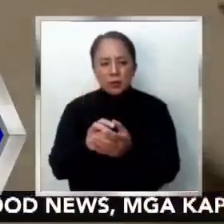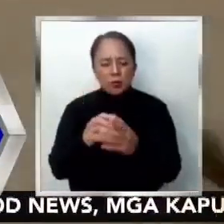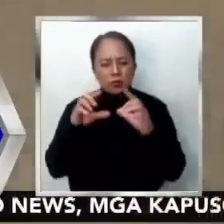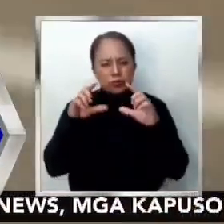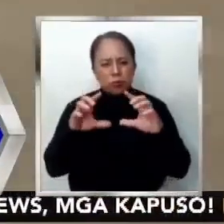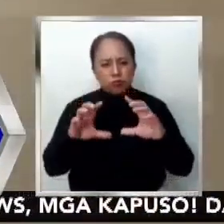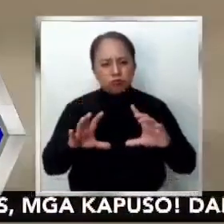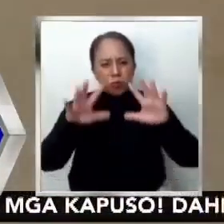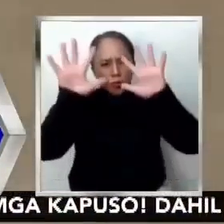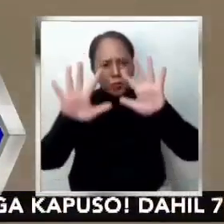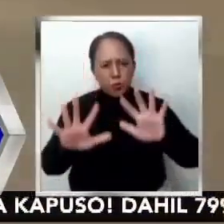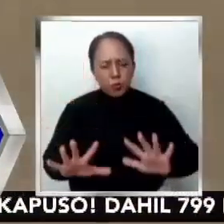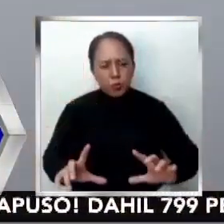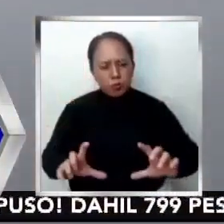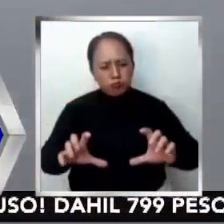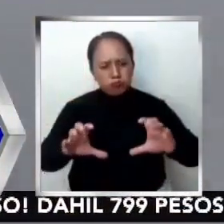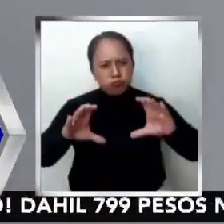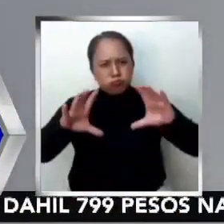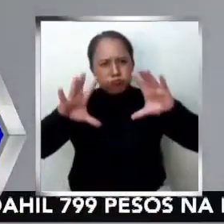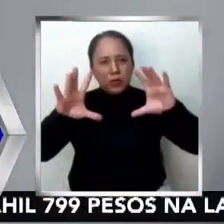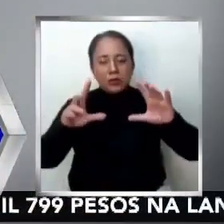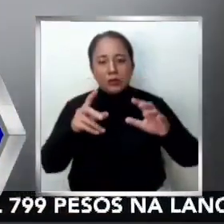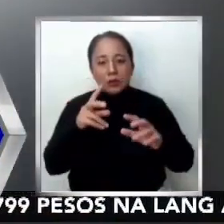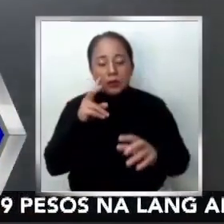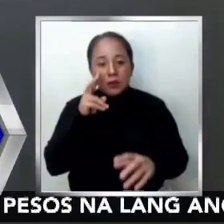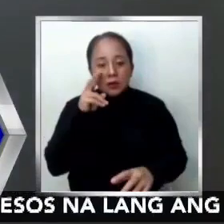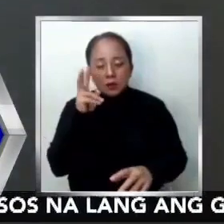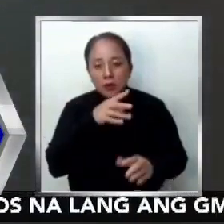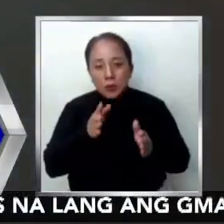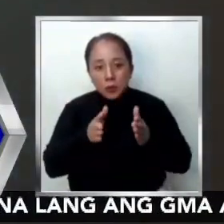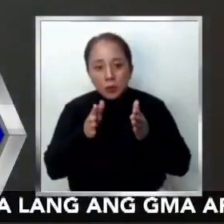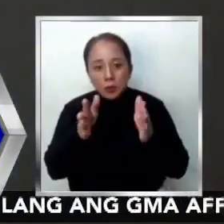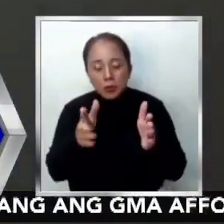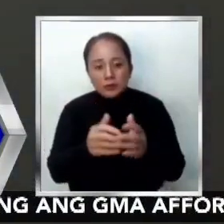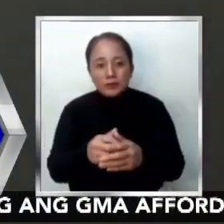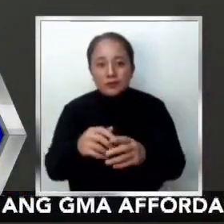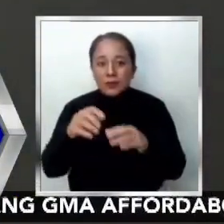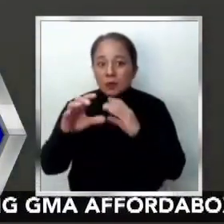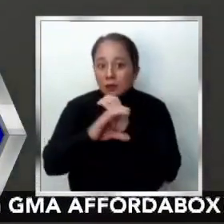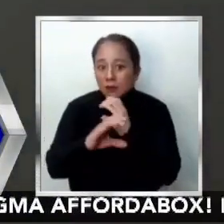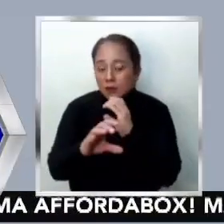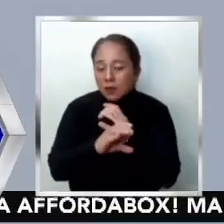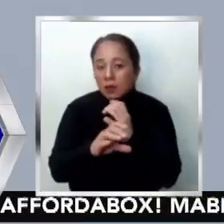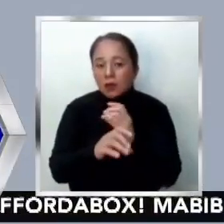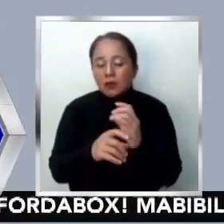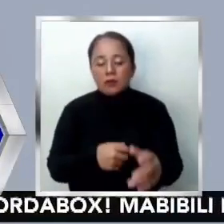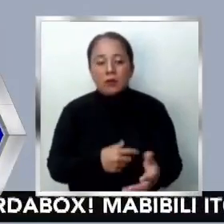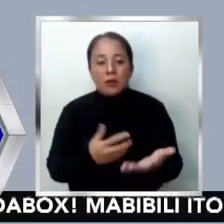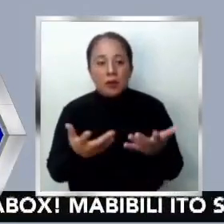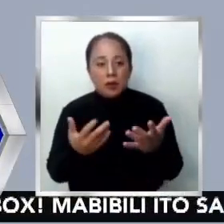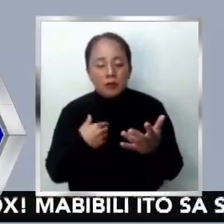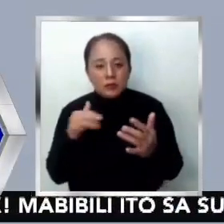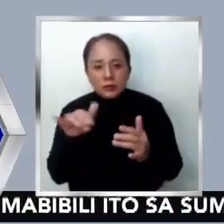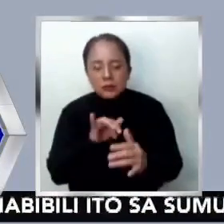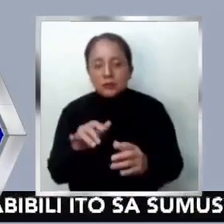lugar at hindi na makita ang kalsada, lubog din ang mga sasakyan at may natrap pang pamilya sa loob ng kanilang